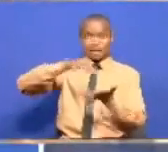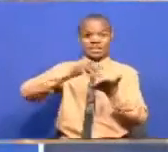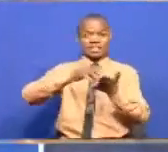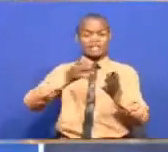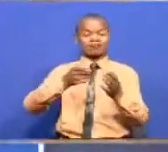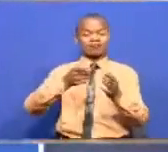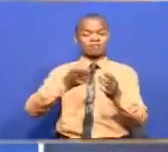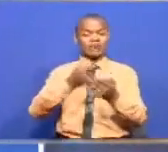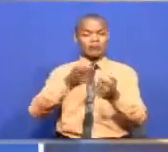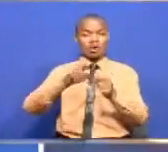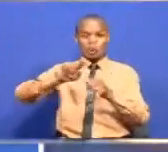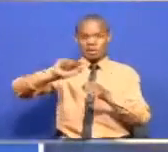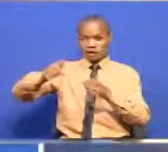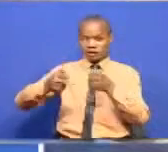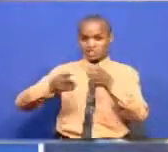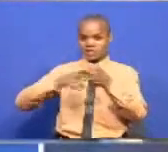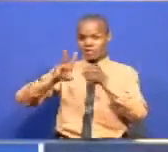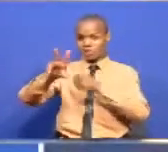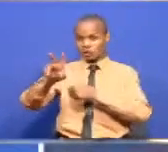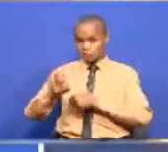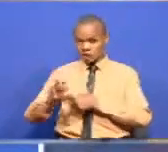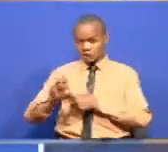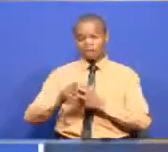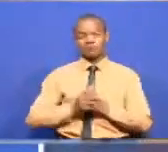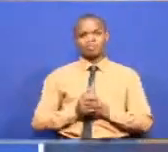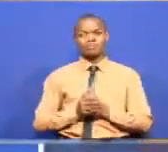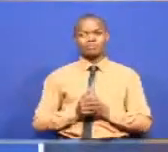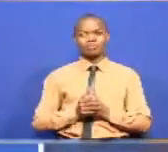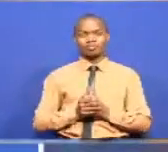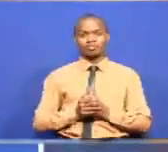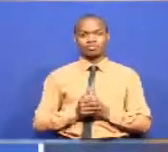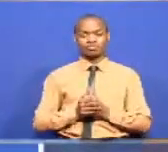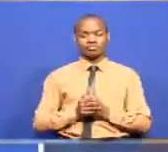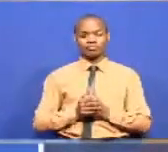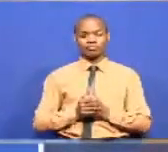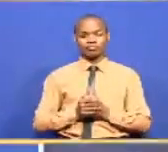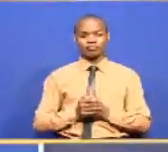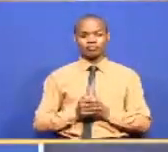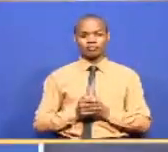1,720 vya maambukizi ya virusi vya corona. Purity Museo, Darubini.